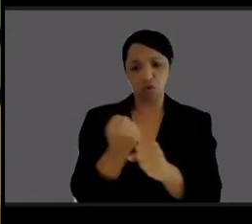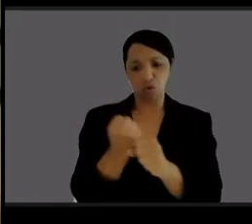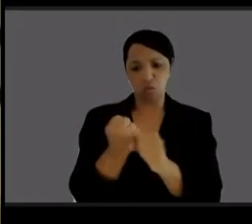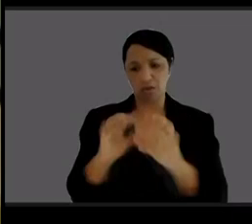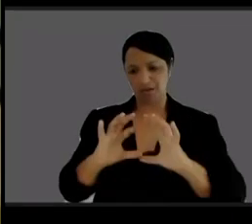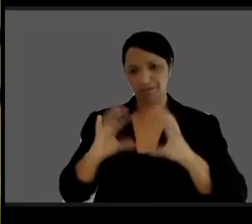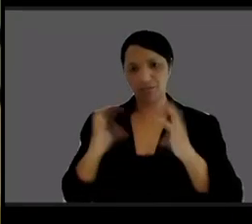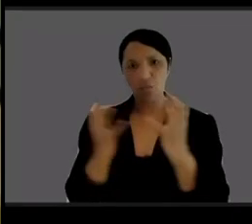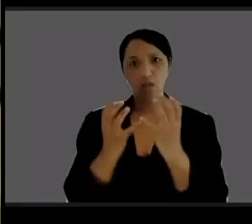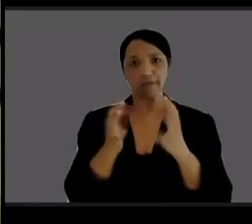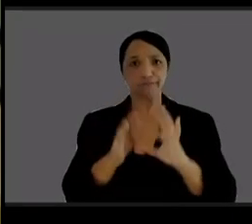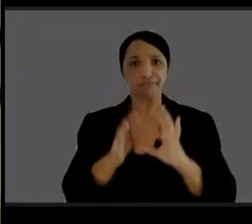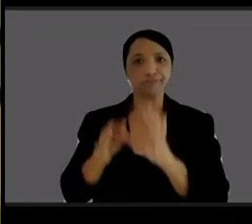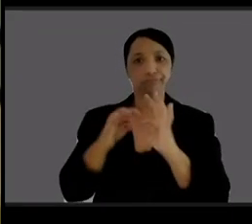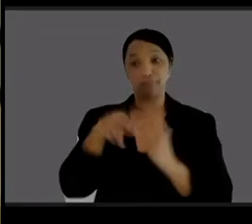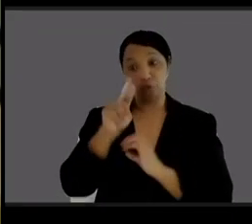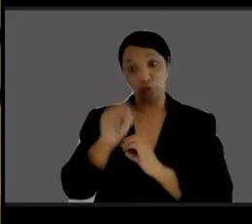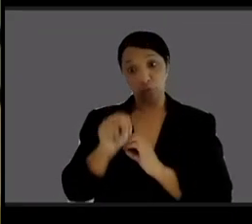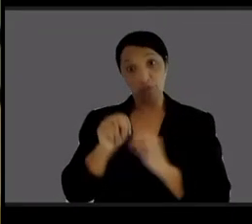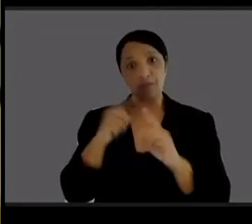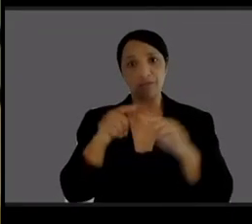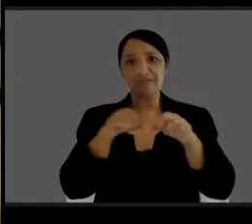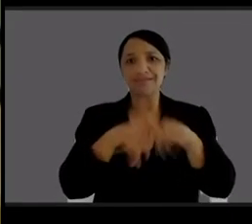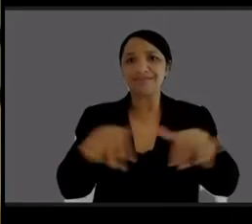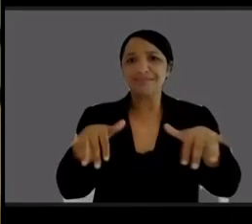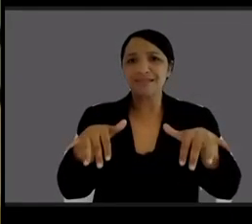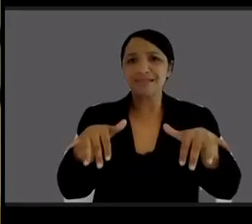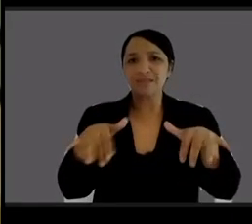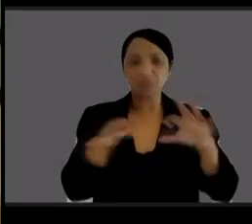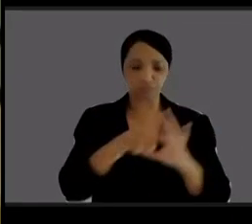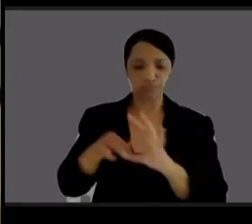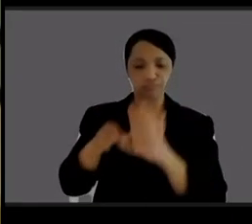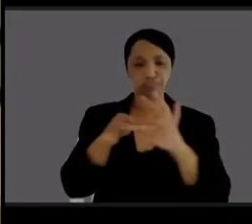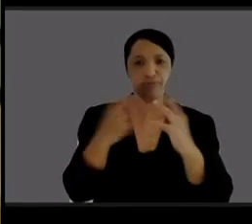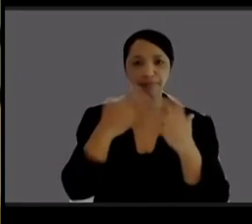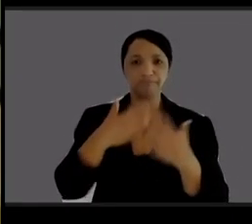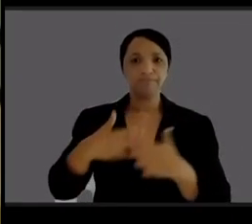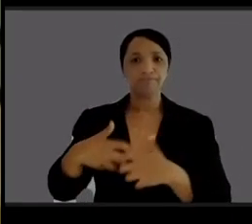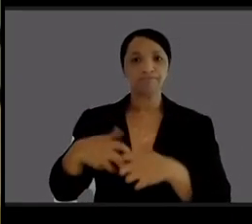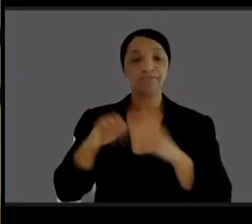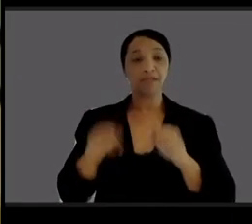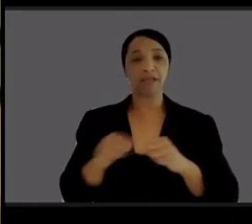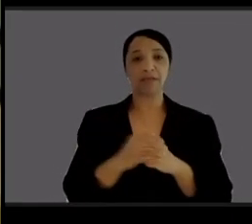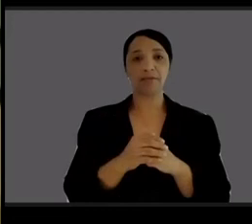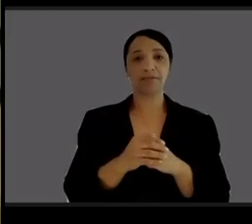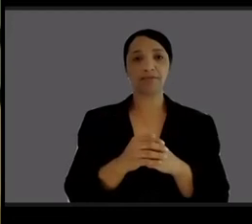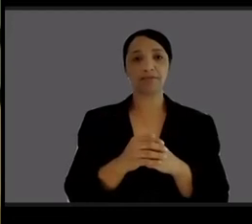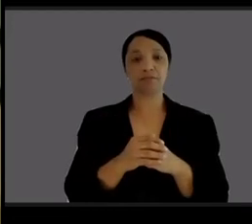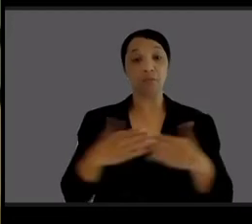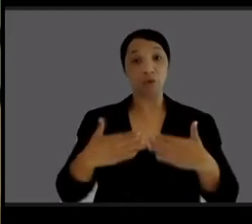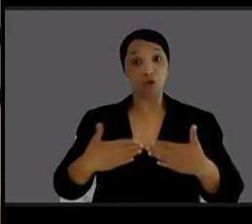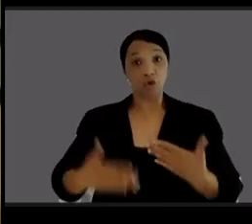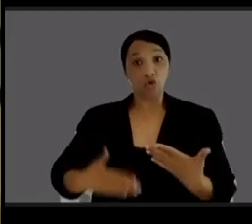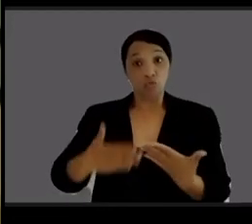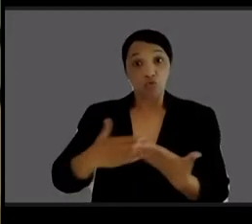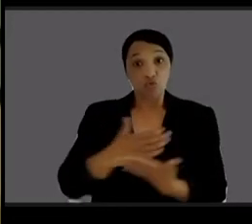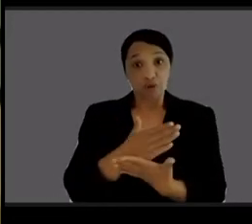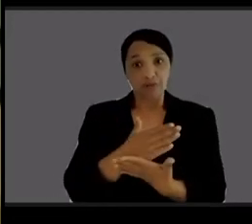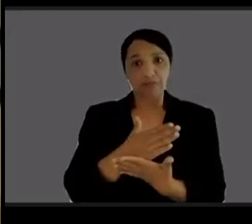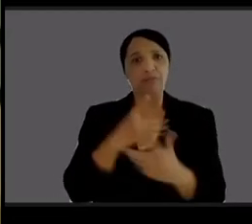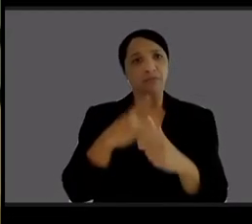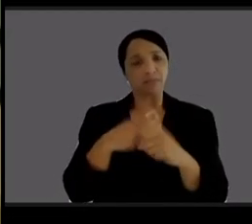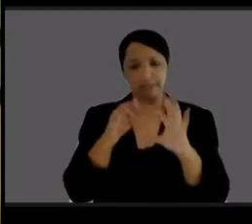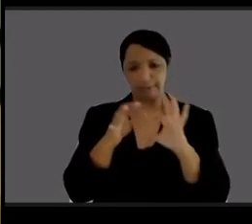du FGI et d'autres organismes numériques à travers le système d'événements et au-delà. Ensuite, nous